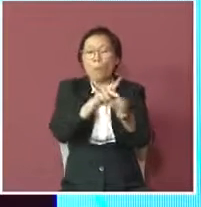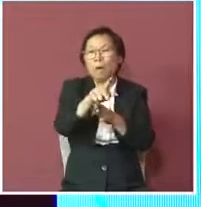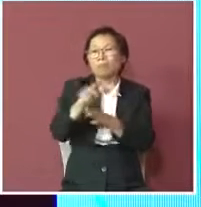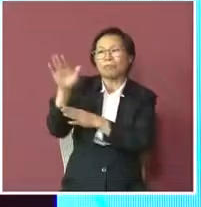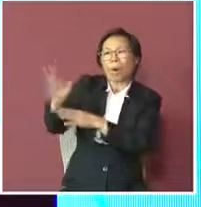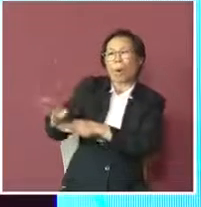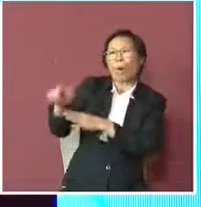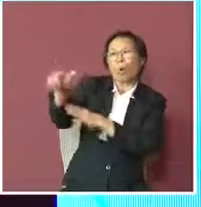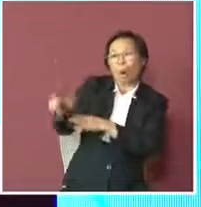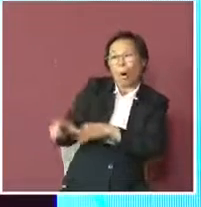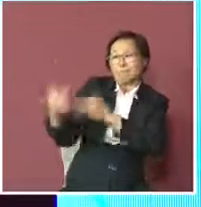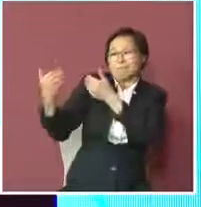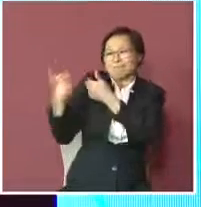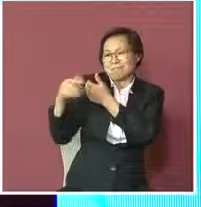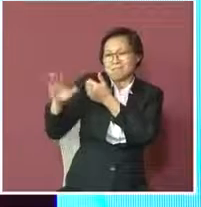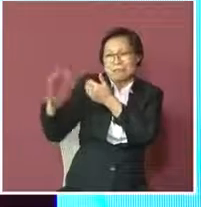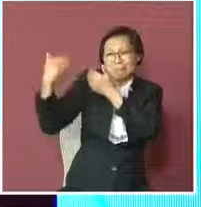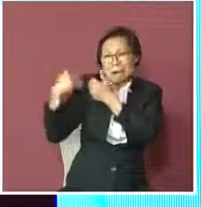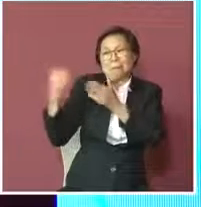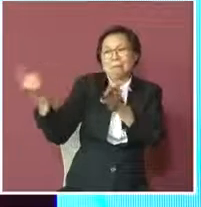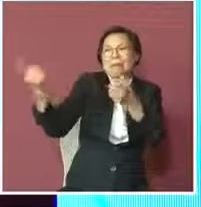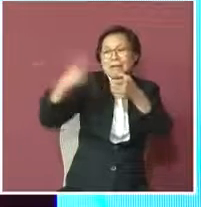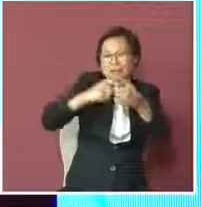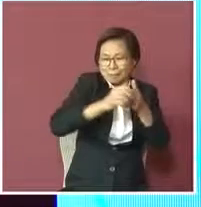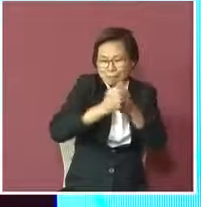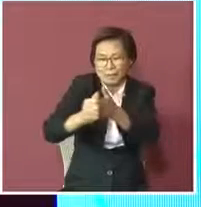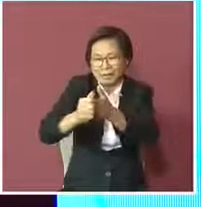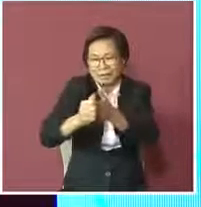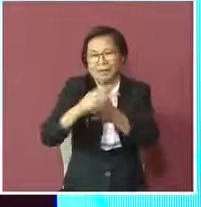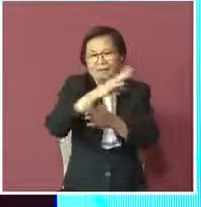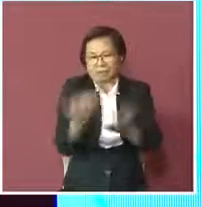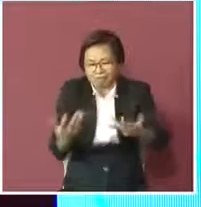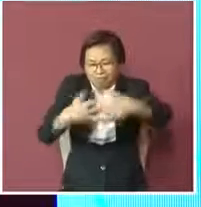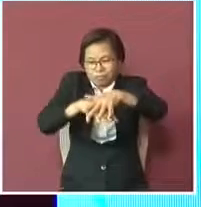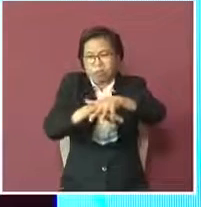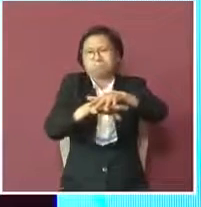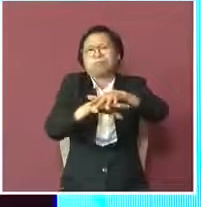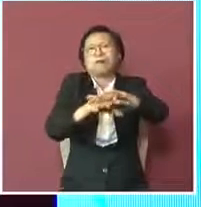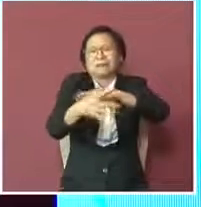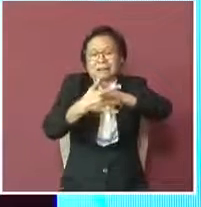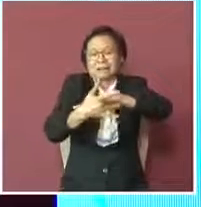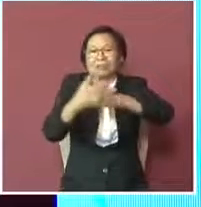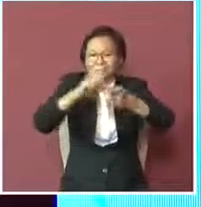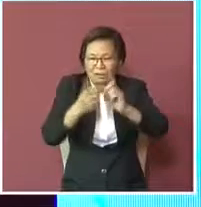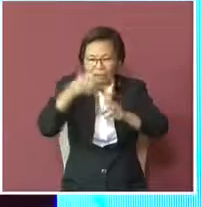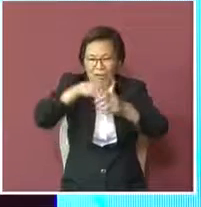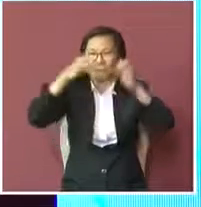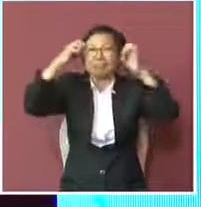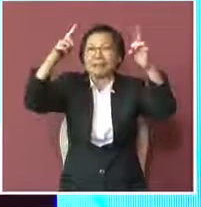berkepentingan berkaitan kepemimpinan dan pengintegrasian teknologi digital dalam